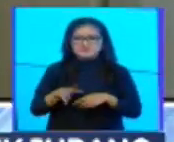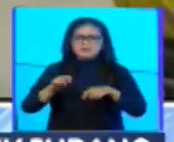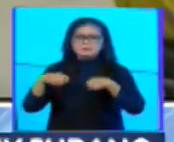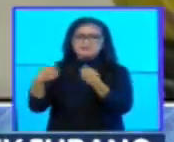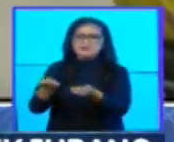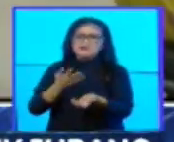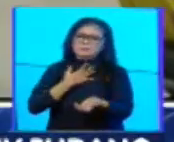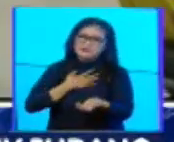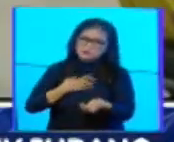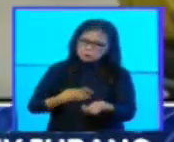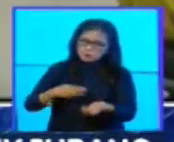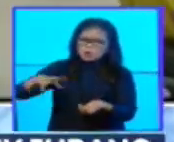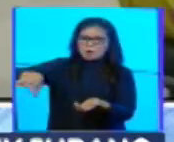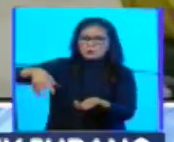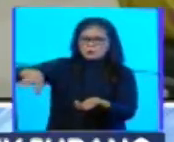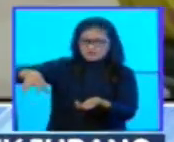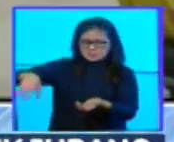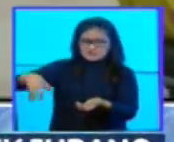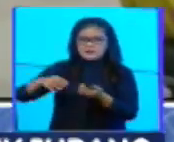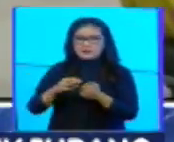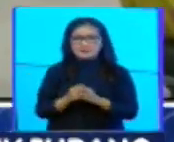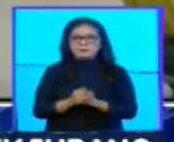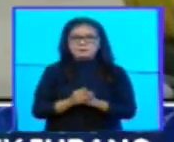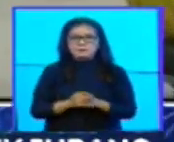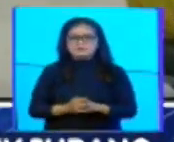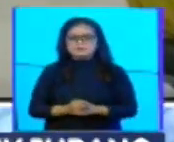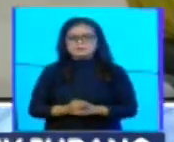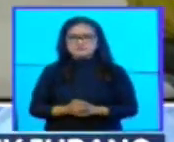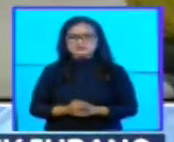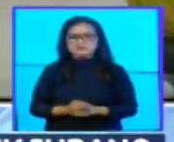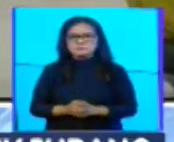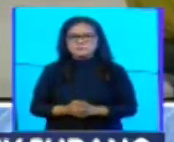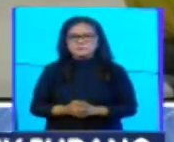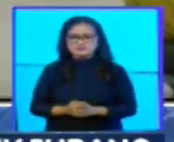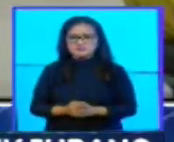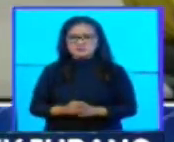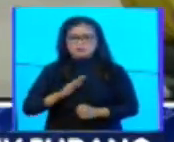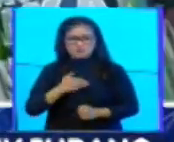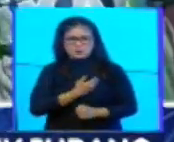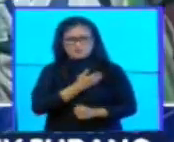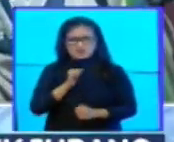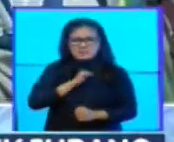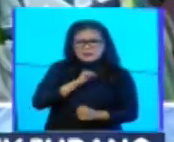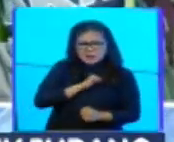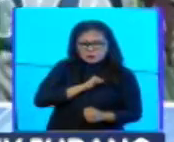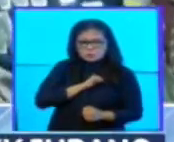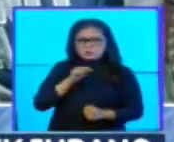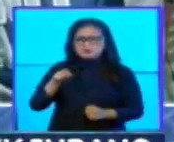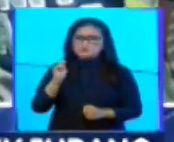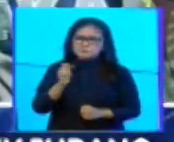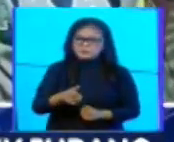yang meninggal kemudian juga menyatakan kepada para korban untuk tidak usah mengkhawatirkan biaya perawatan selama berada di rumah sakit